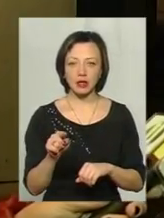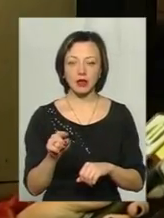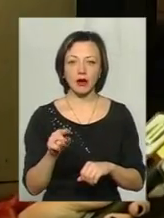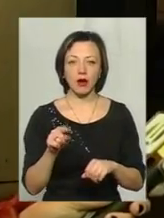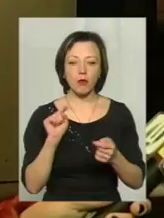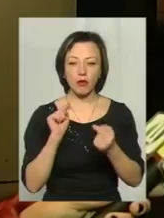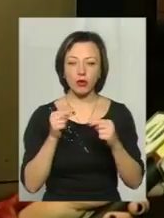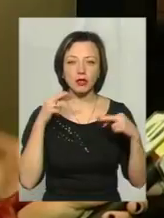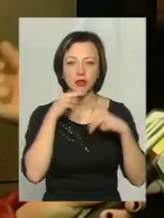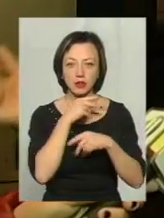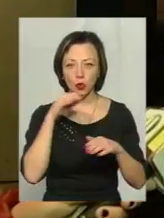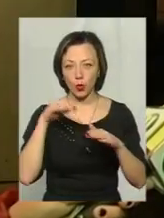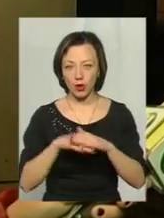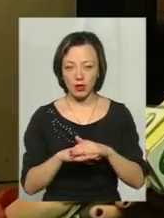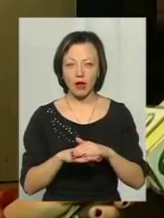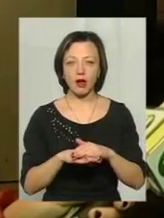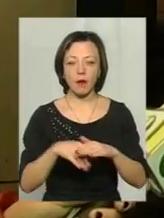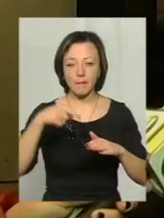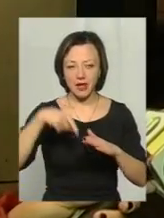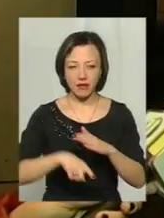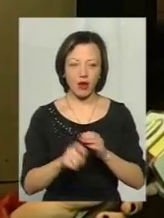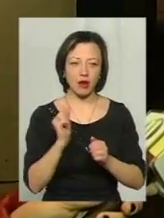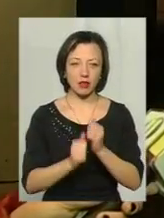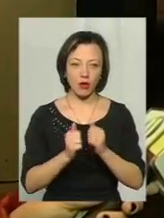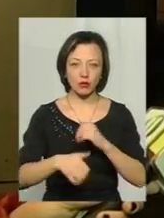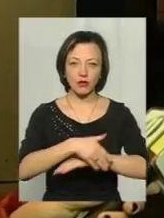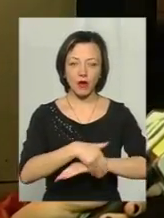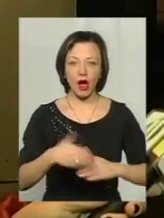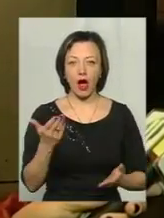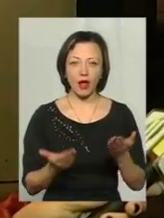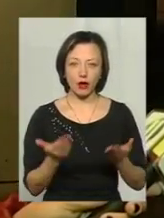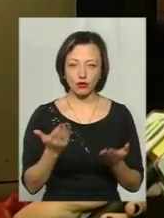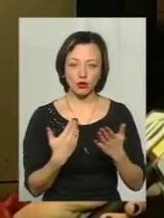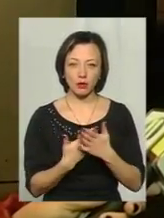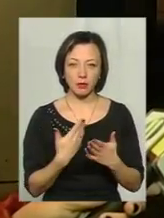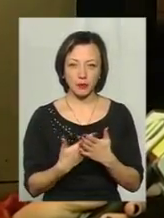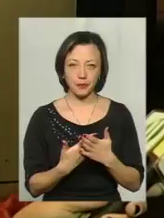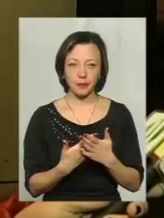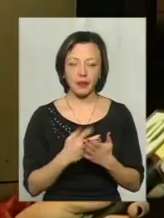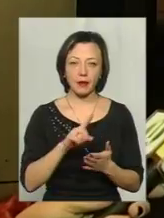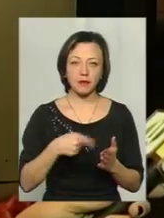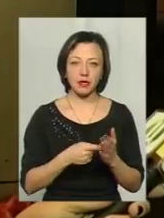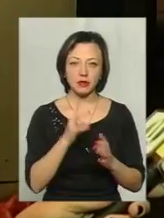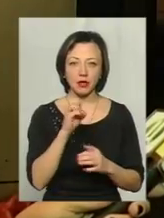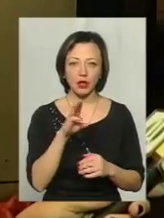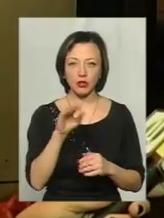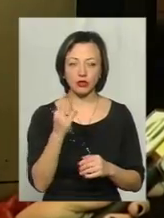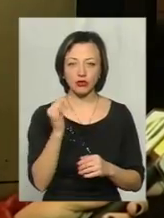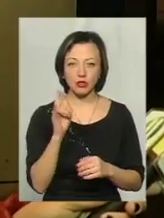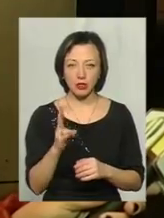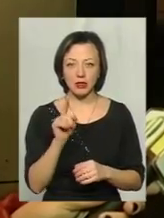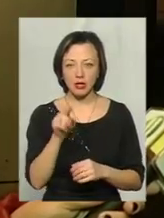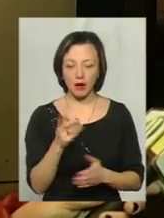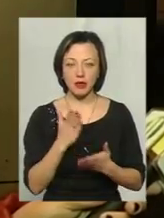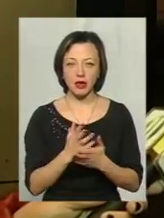укриттях, до яких належить, в тому числі, погреба на кожному подвір'ї. А якщо взяти місто Нетішин, то там передбачено